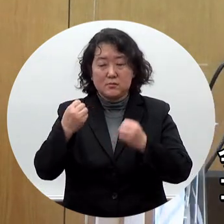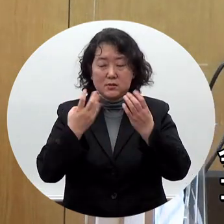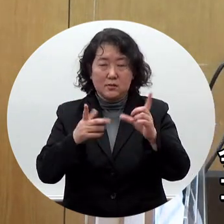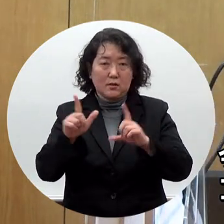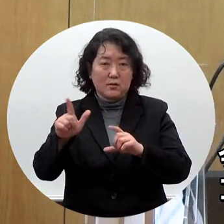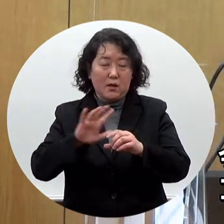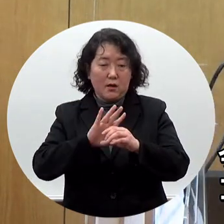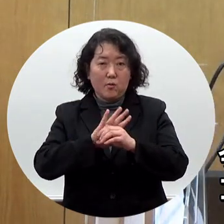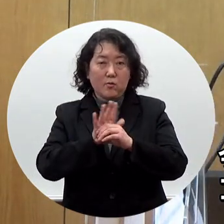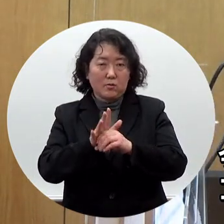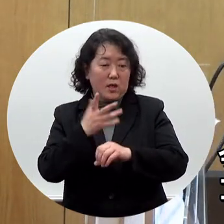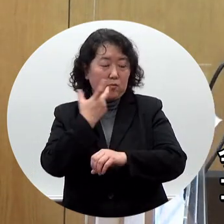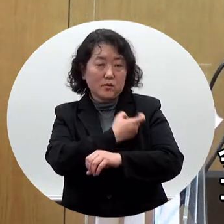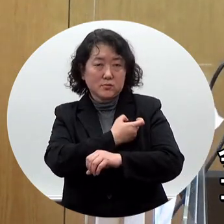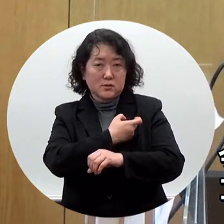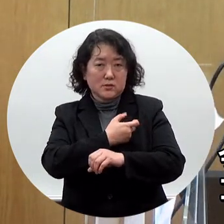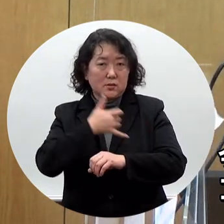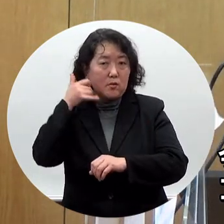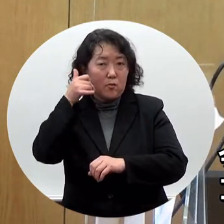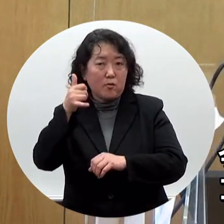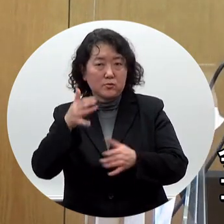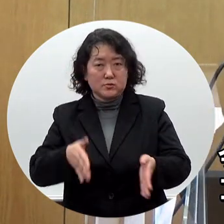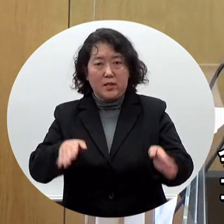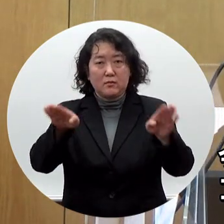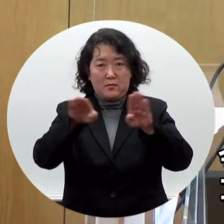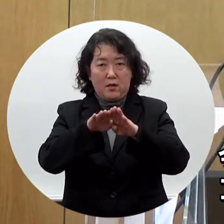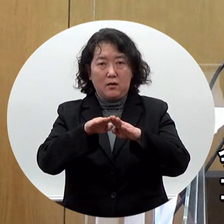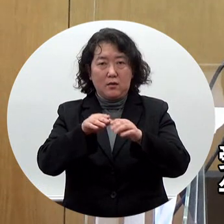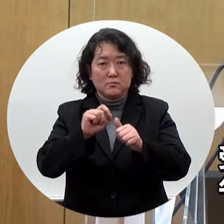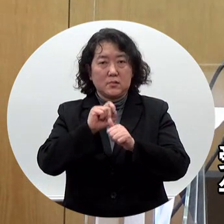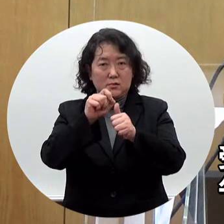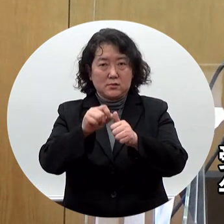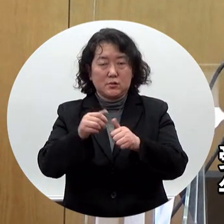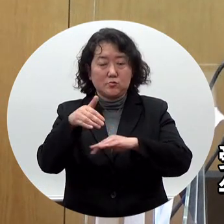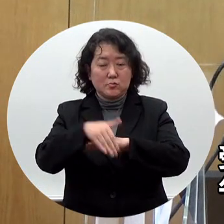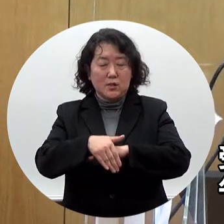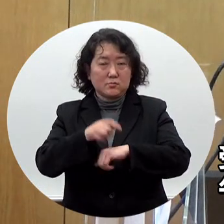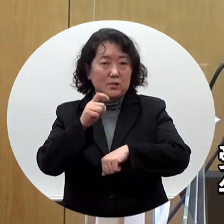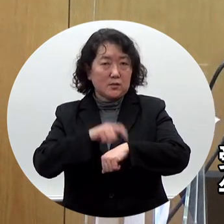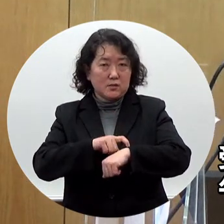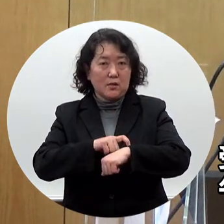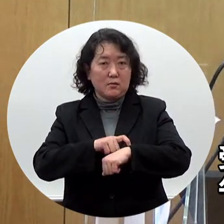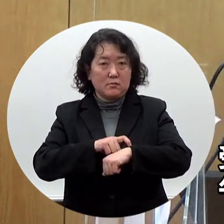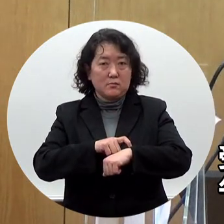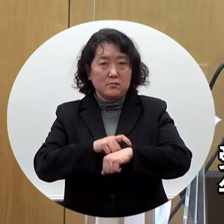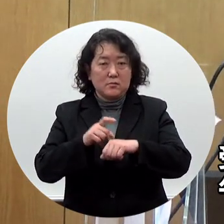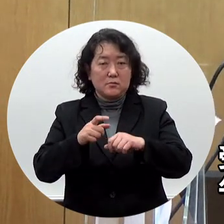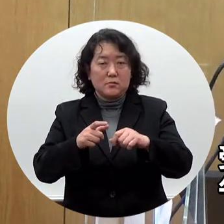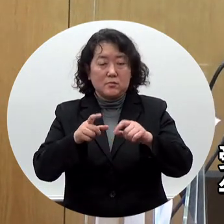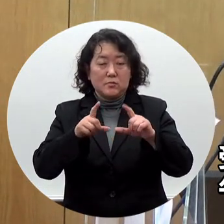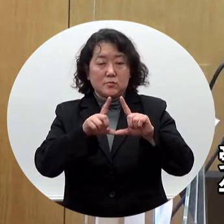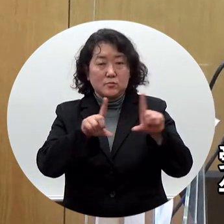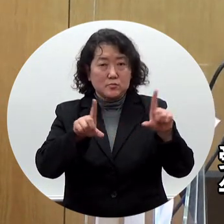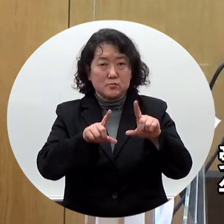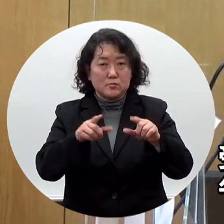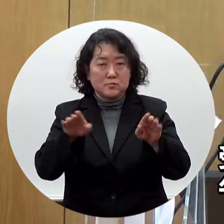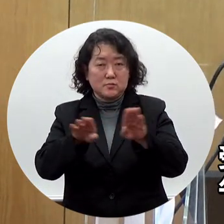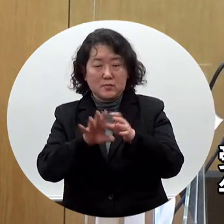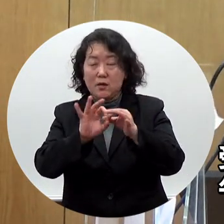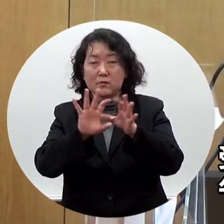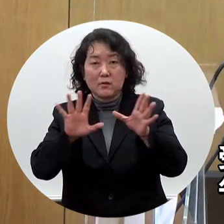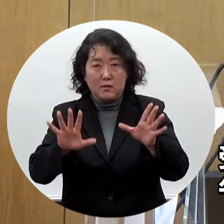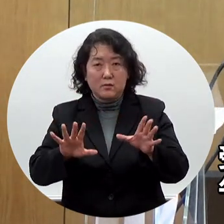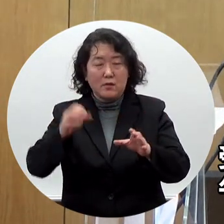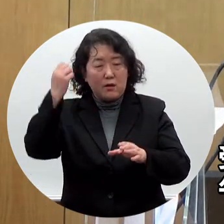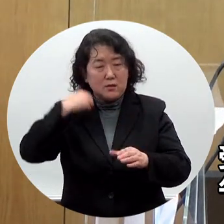コロナワクチンコールセンターを設置をしております。受付時間は、平日・休日を問わず、